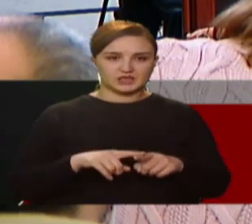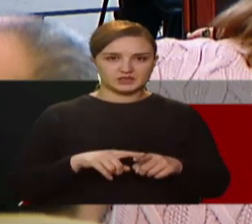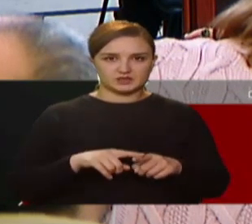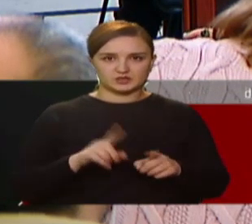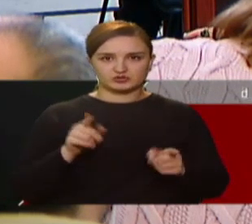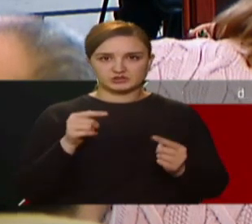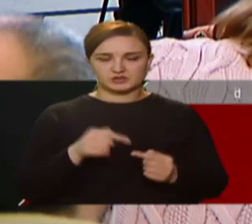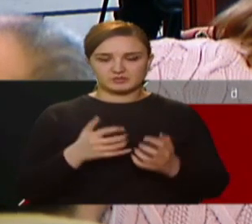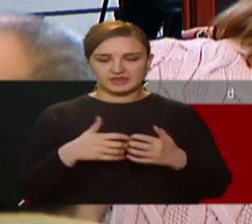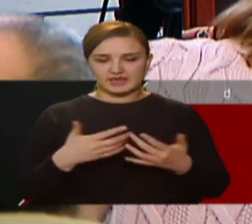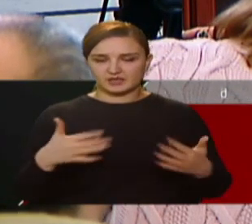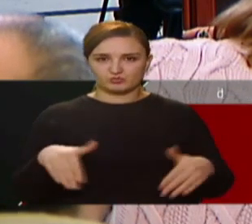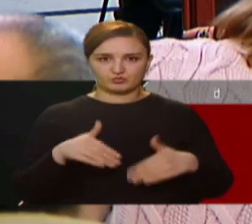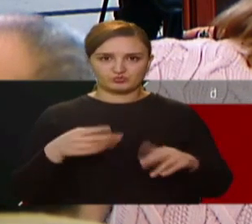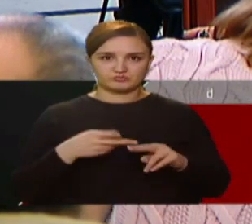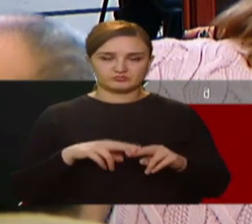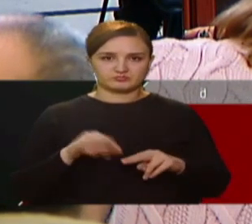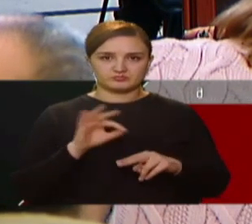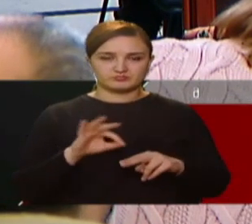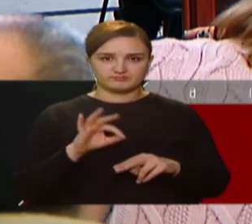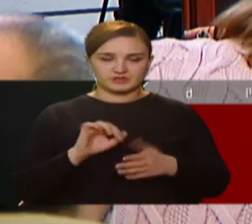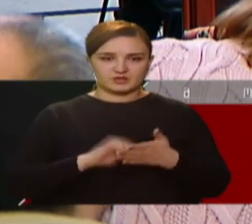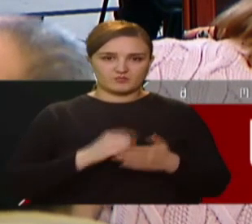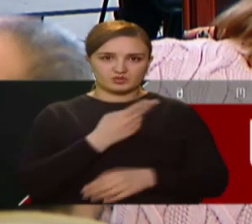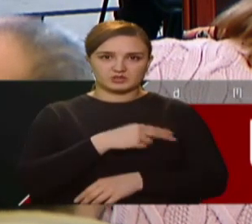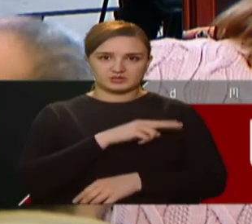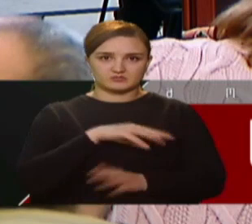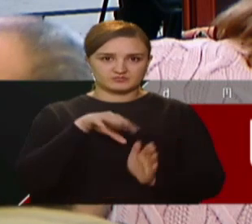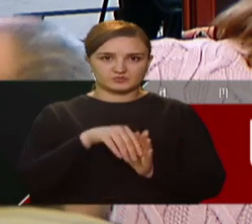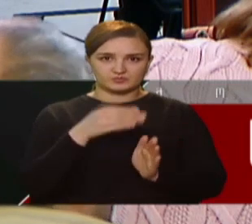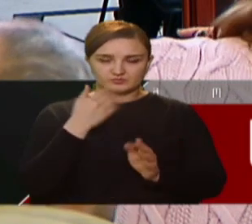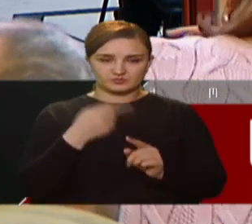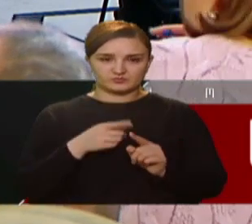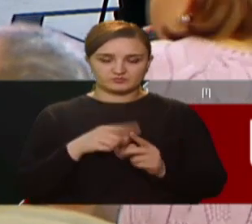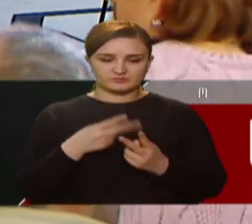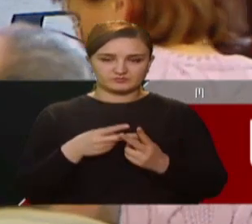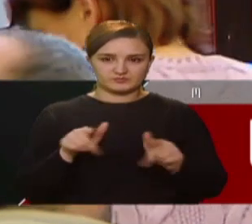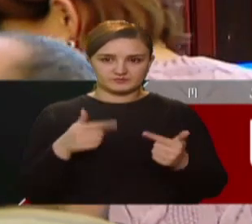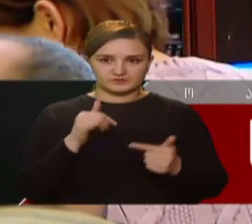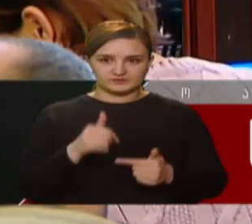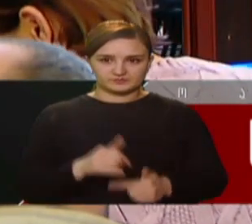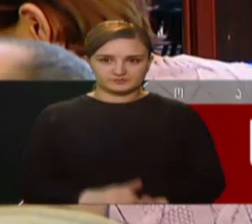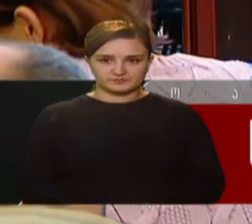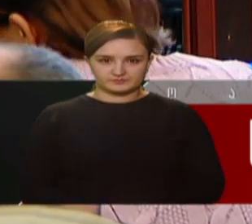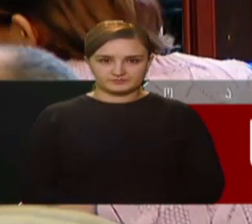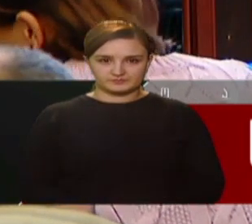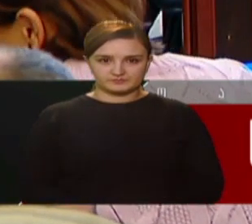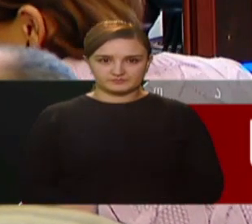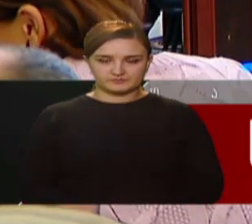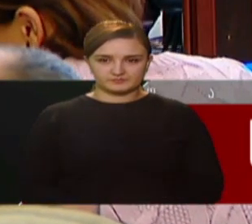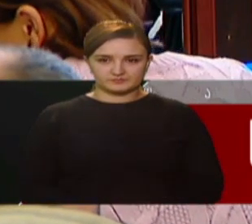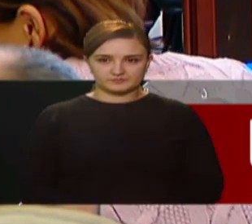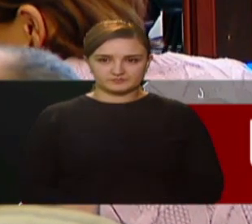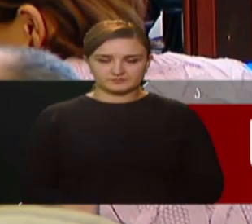teknikur mtskhodobobis tsore anizezidan gamondinare da mjardobul sasamartlo protsesze chatva.